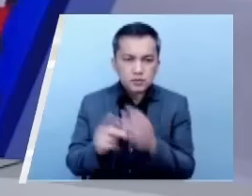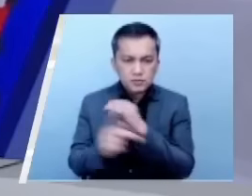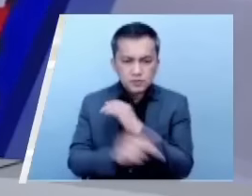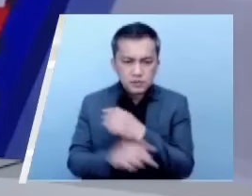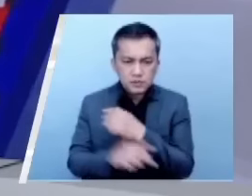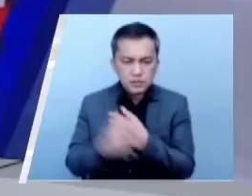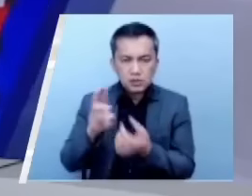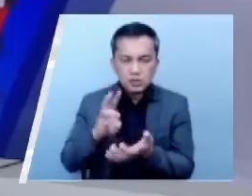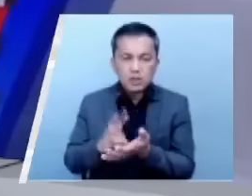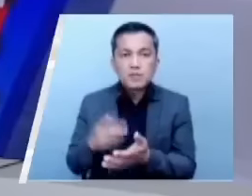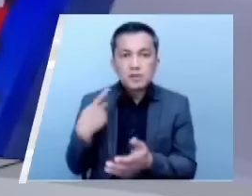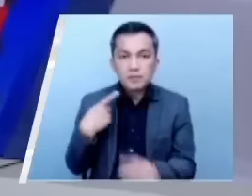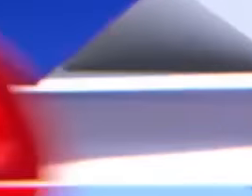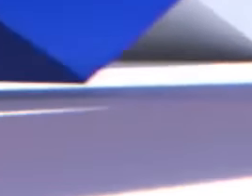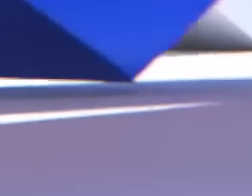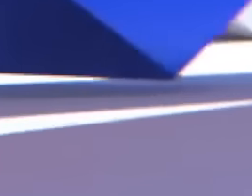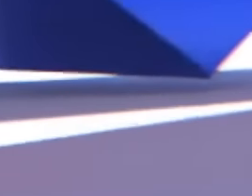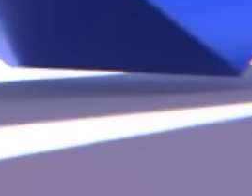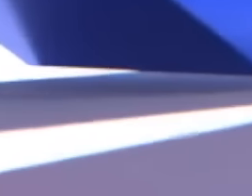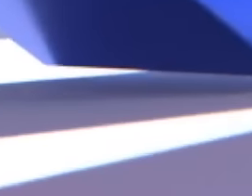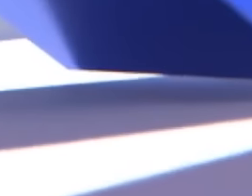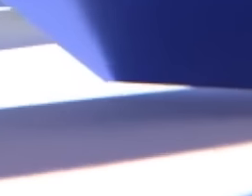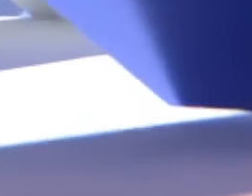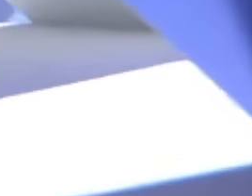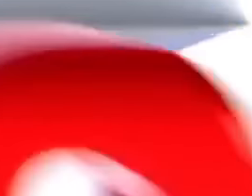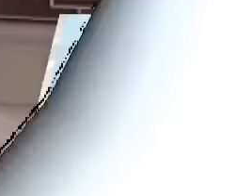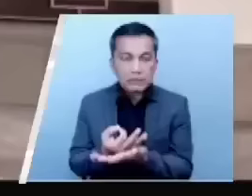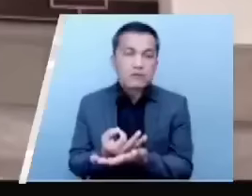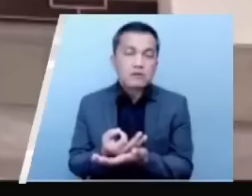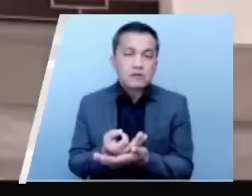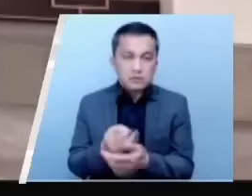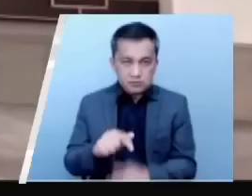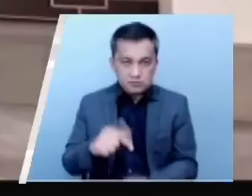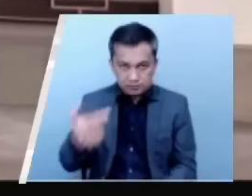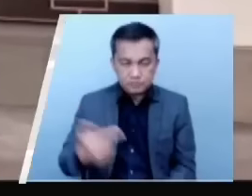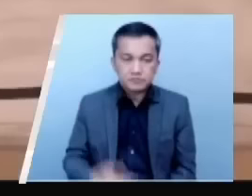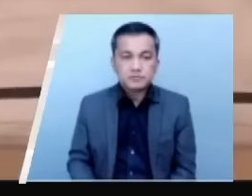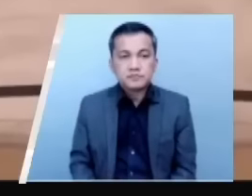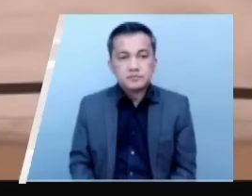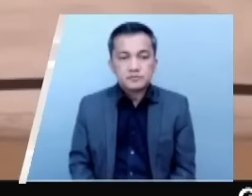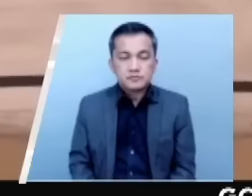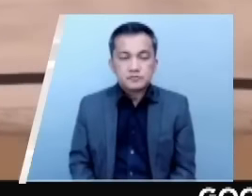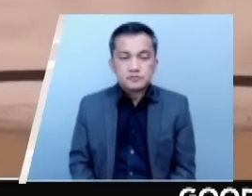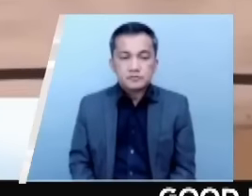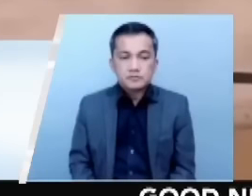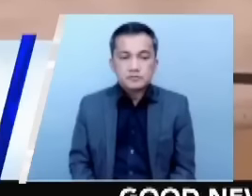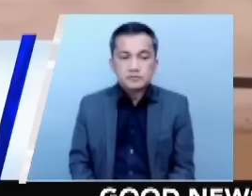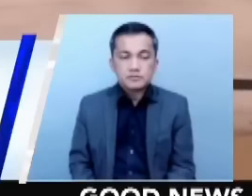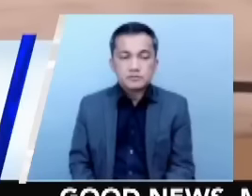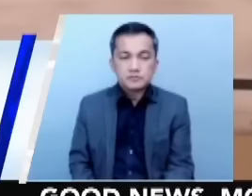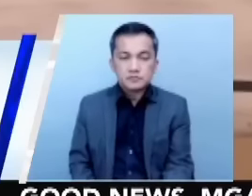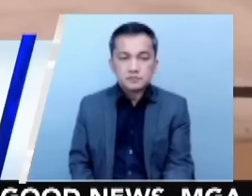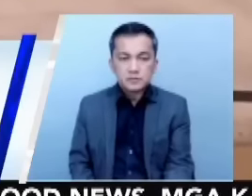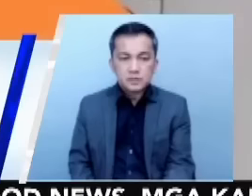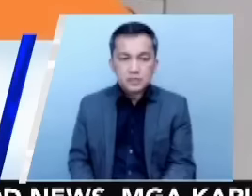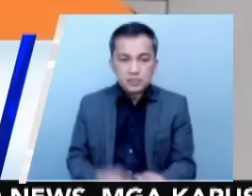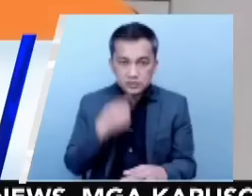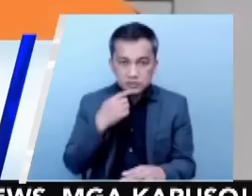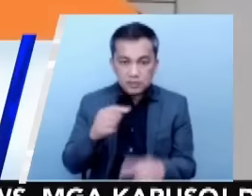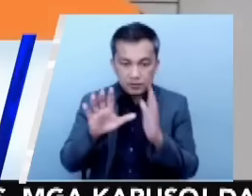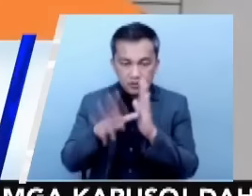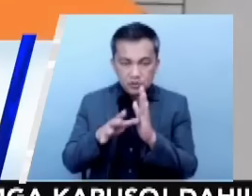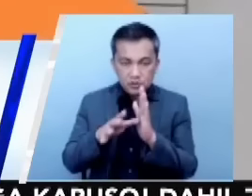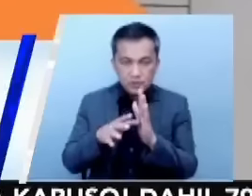Nakatutok si Sandra Aguinaldo. Kinumpirma ng COMELEC Mandaue City na